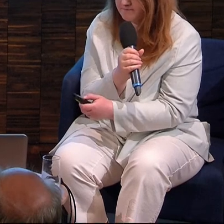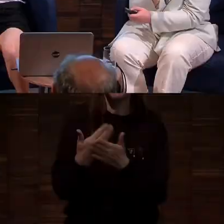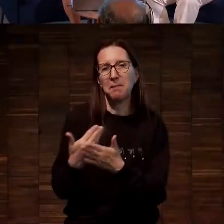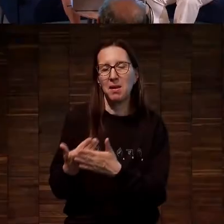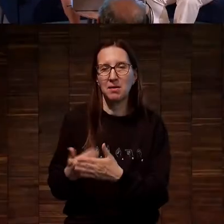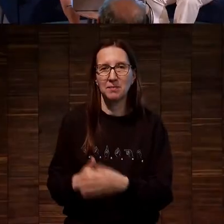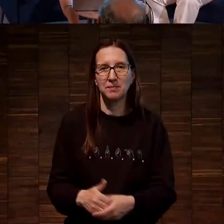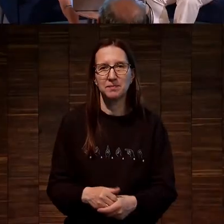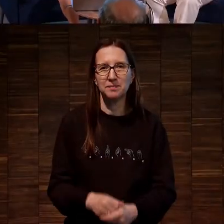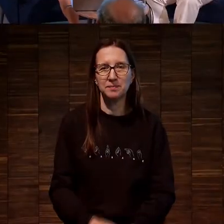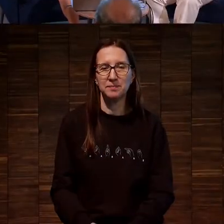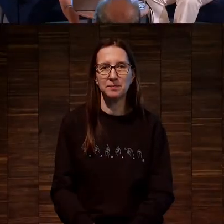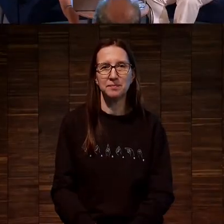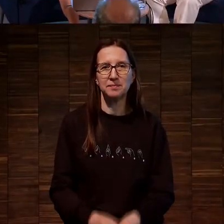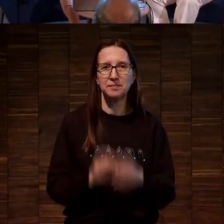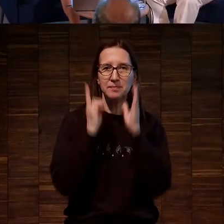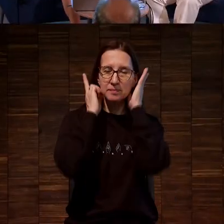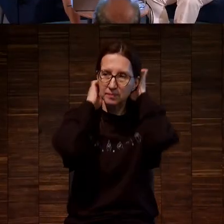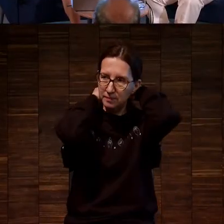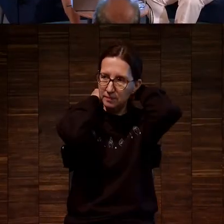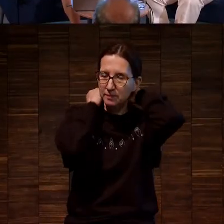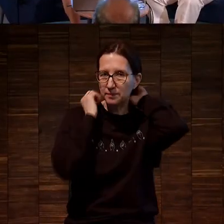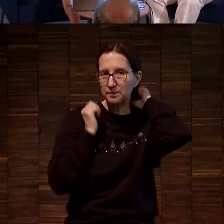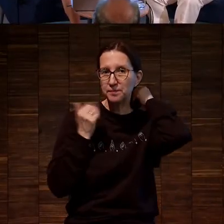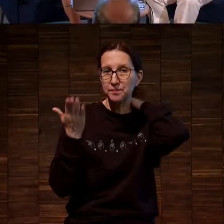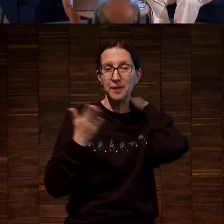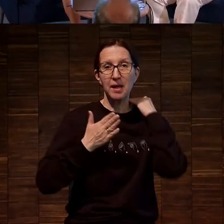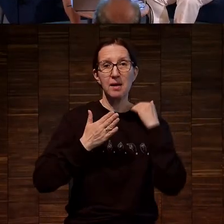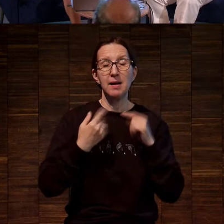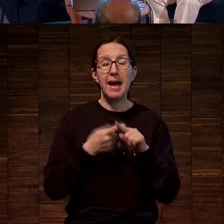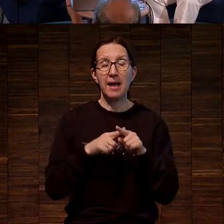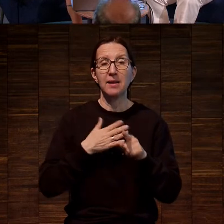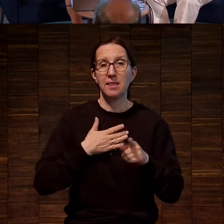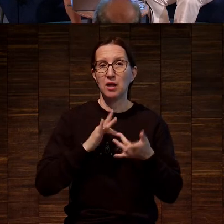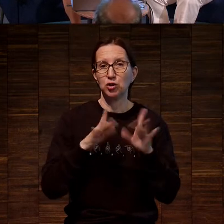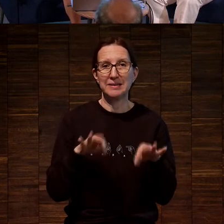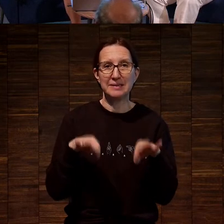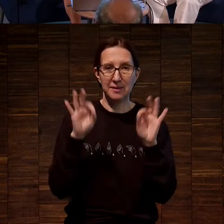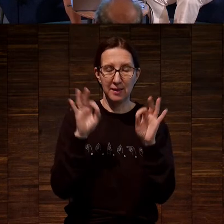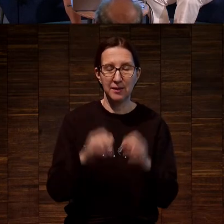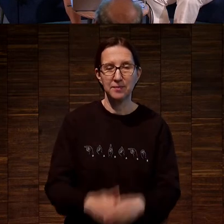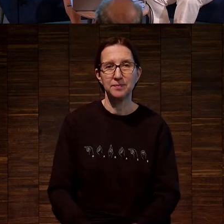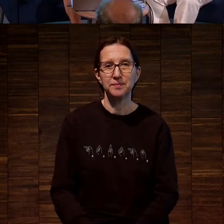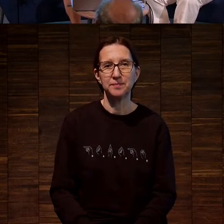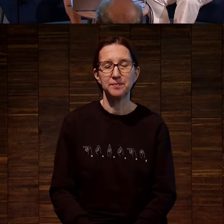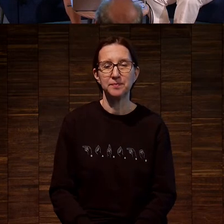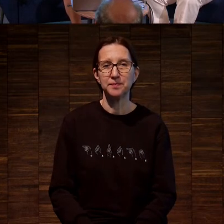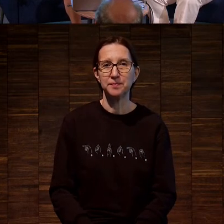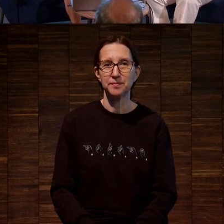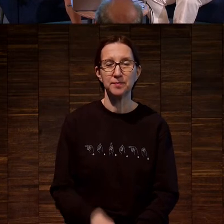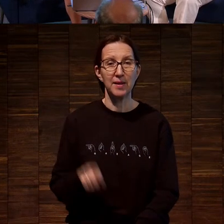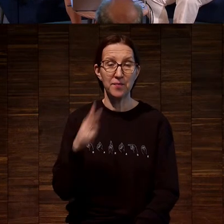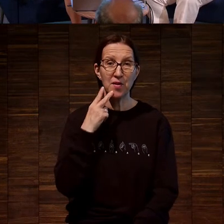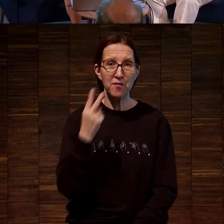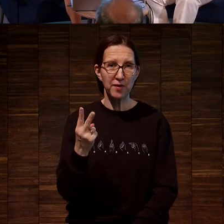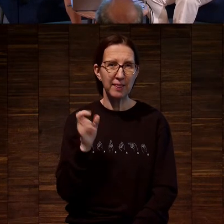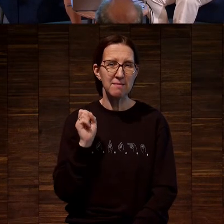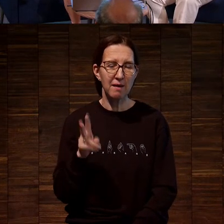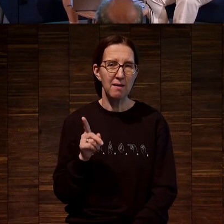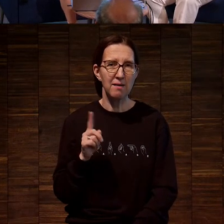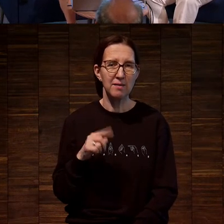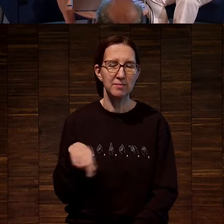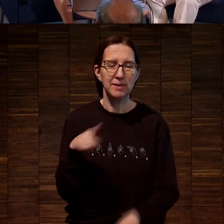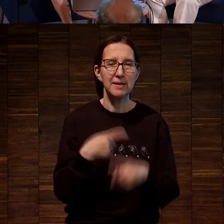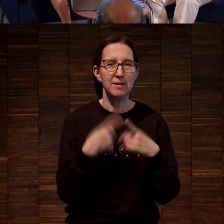примеры. Да, вот здесь наши сайты. Там будут наши две карты. А-а-а. Вот видно, как они